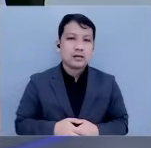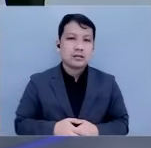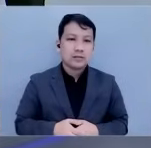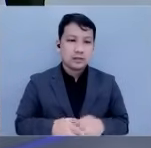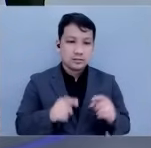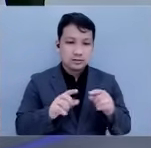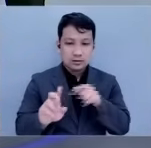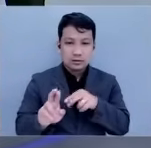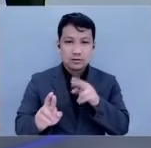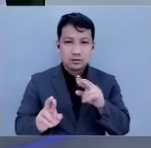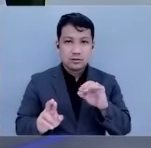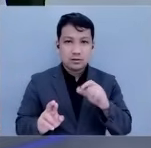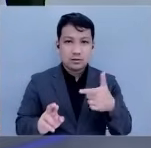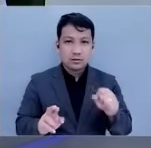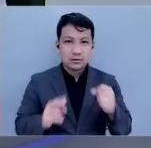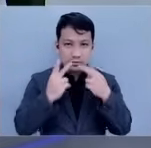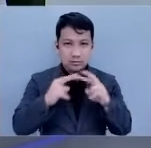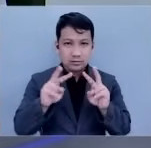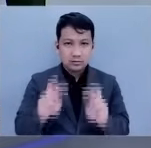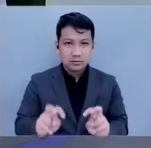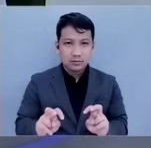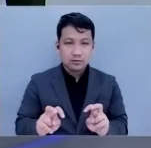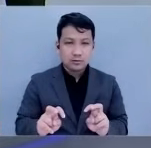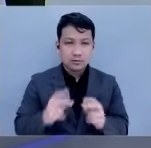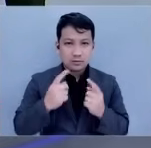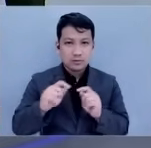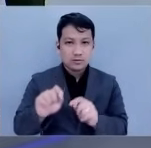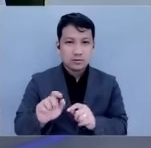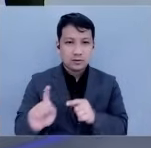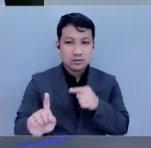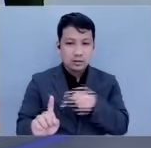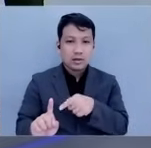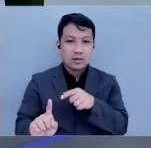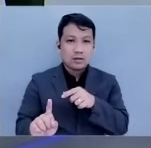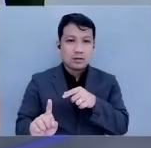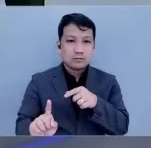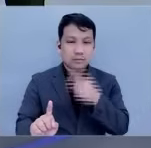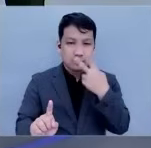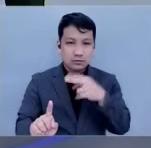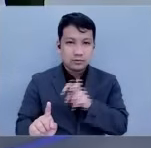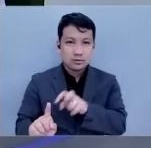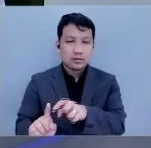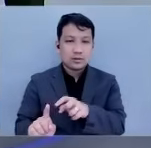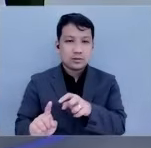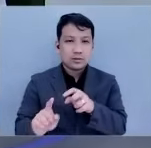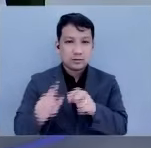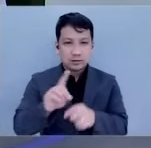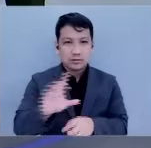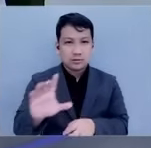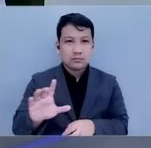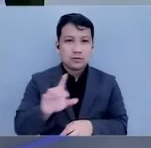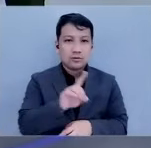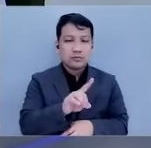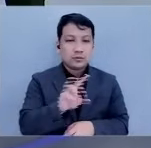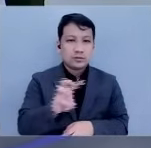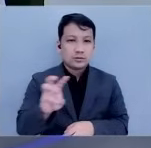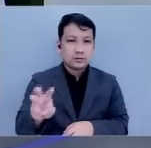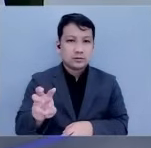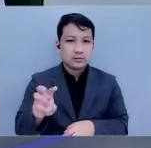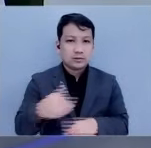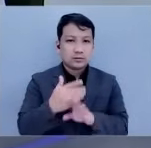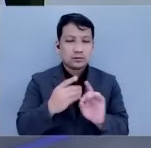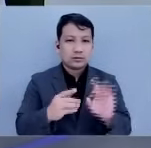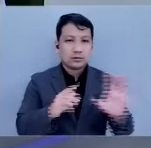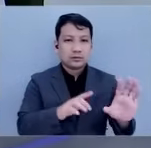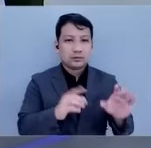kalaunan ginawang state witness para magtestigo laban kay De Lima. Ang criminal case number 166 naman ay laban kay De Lima at sa